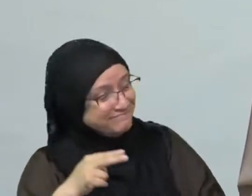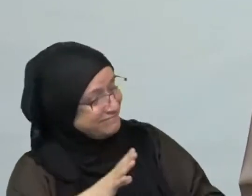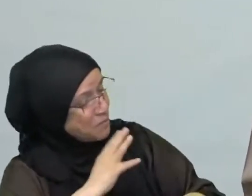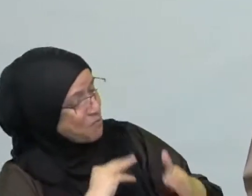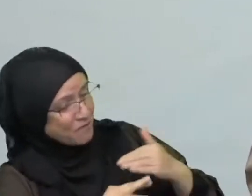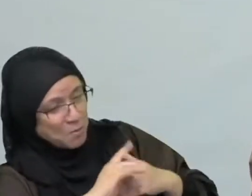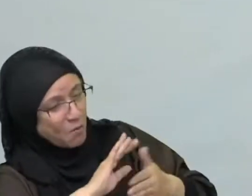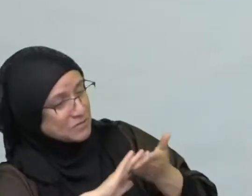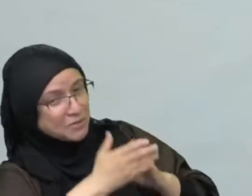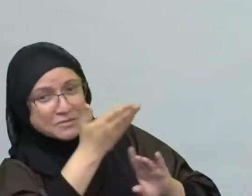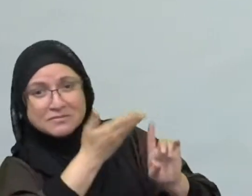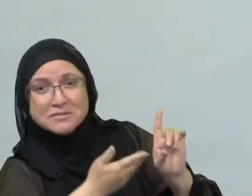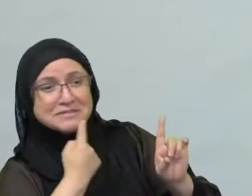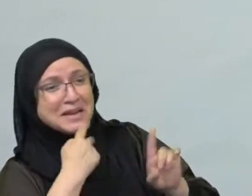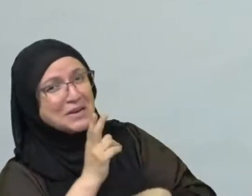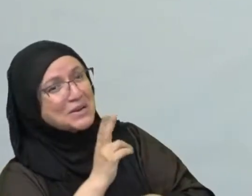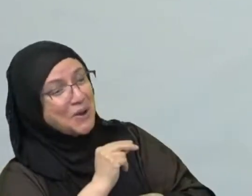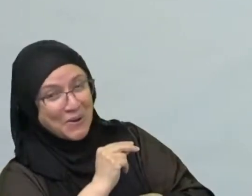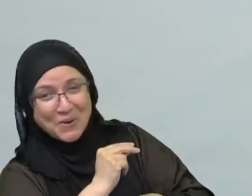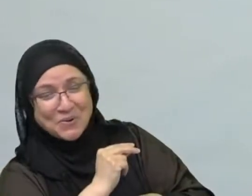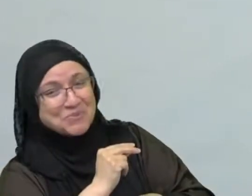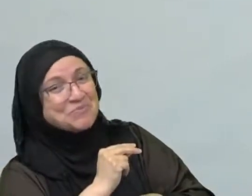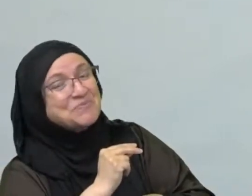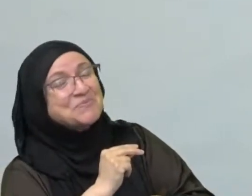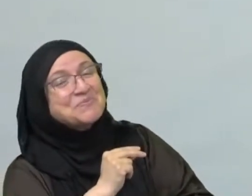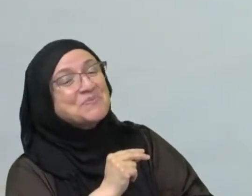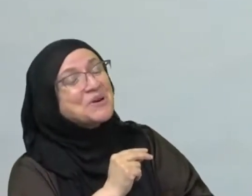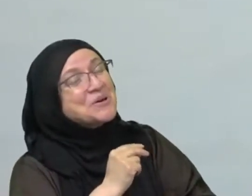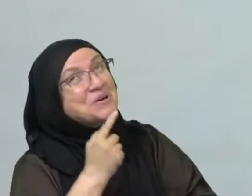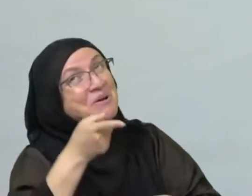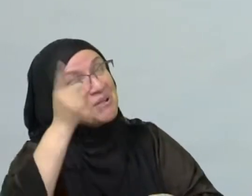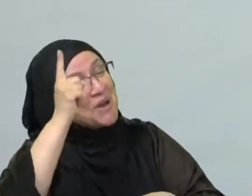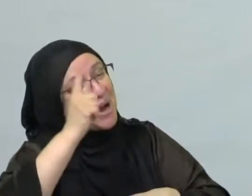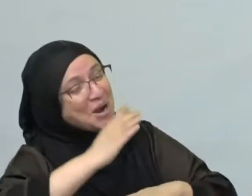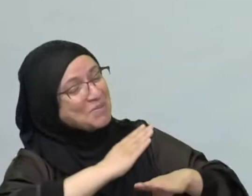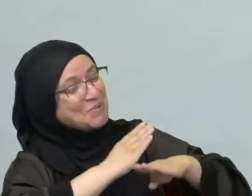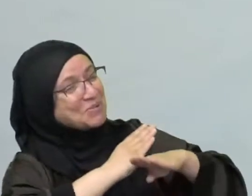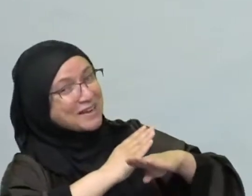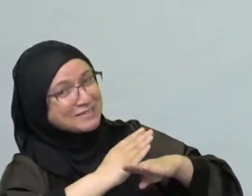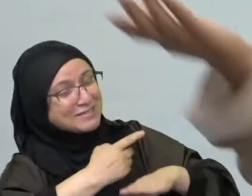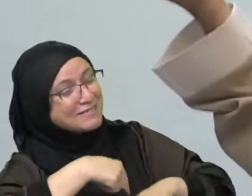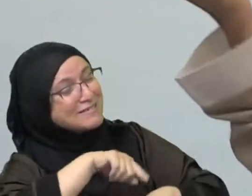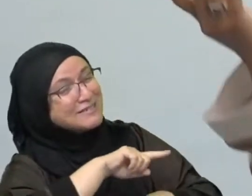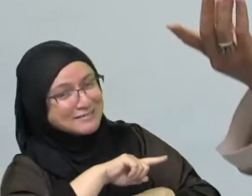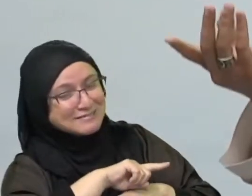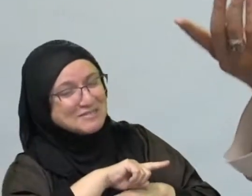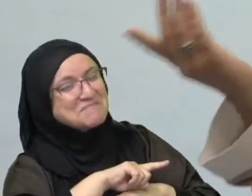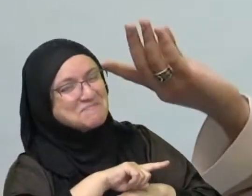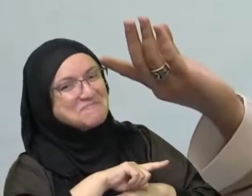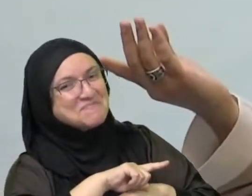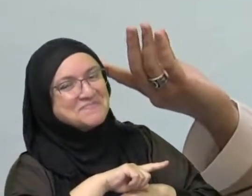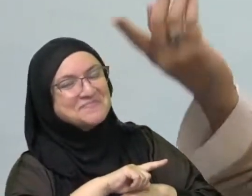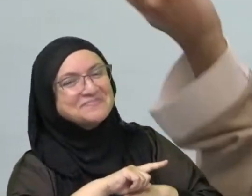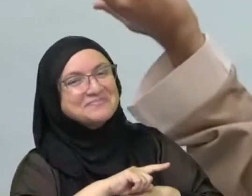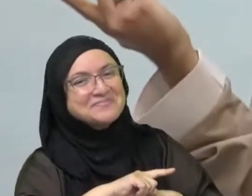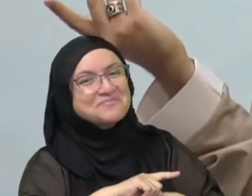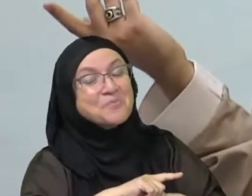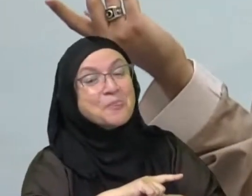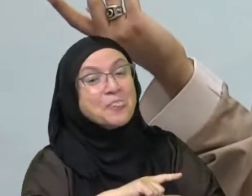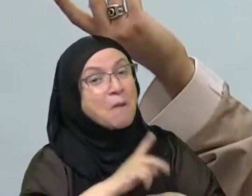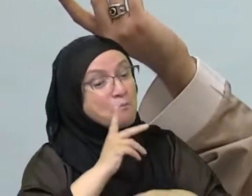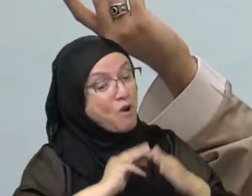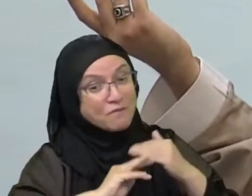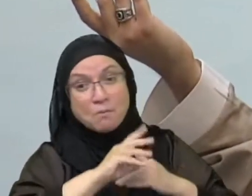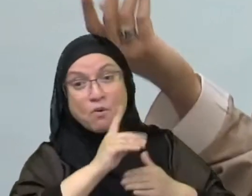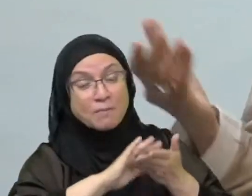on you. We win. What's the response from the Prophet ﷺ? قَتْلَاكُمْ فِي النَّارِ وَقَتْلَانَا فِي